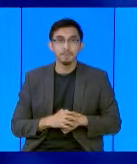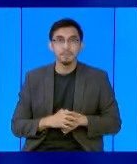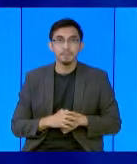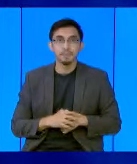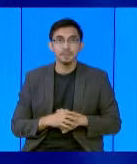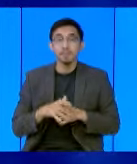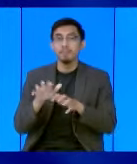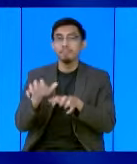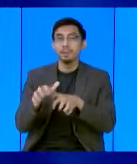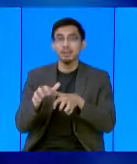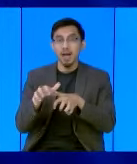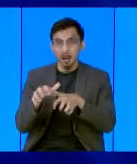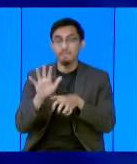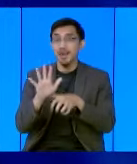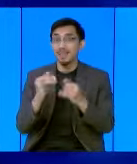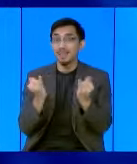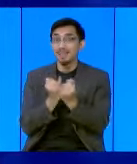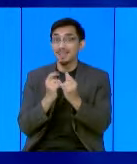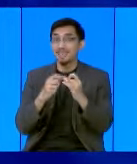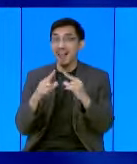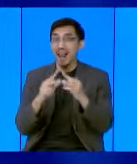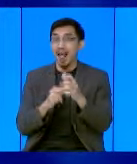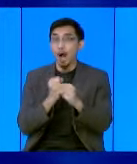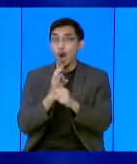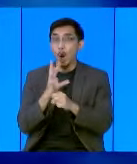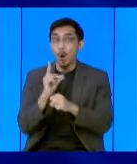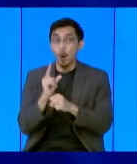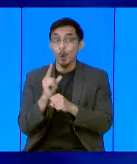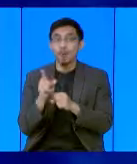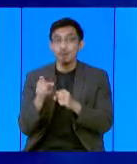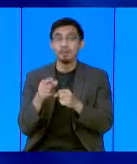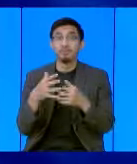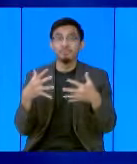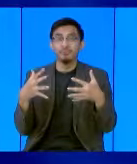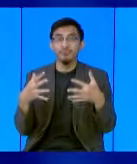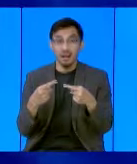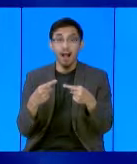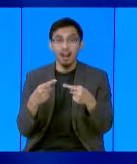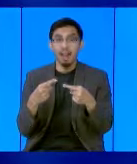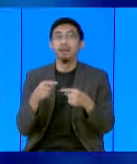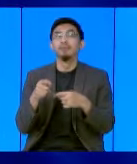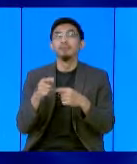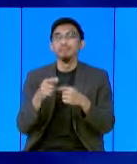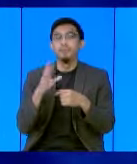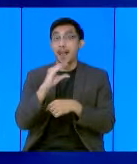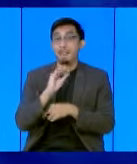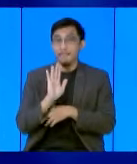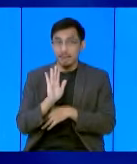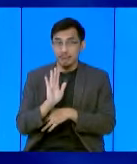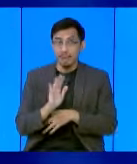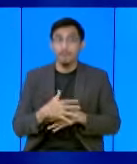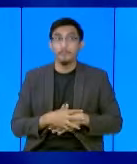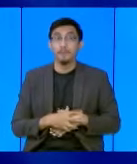Ya pemirsa, kita ke informasi pemirsa terkait Persija Jakarta yang akan menghadapi Selangor FC dalam perebutan gelar juara di partai